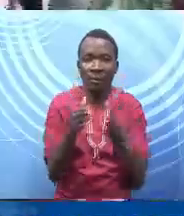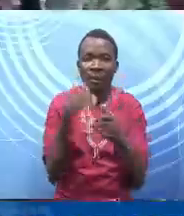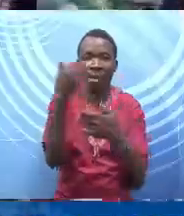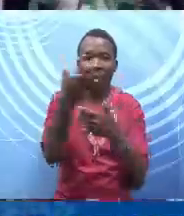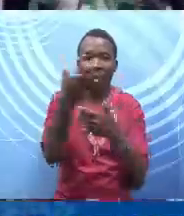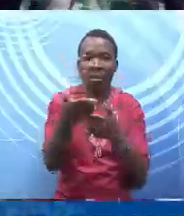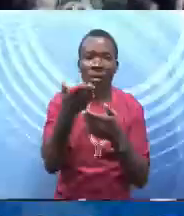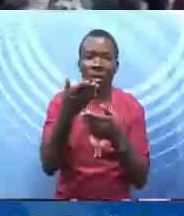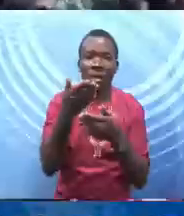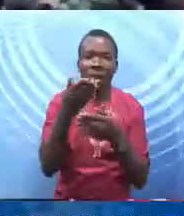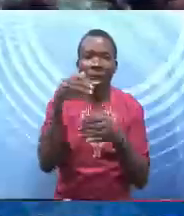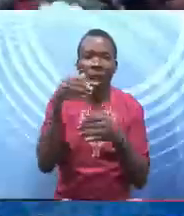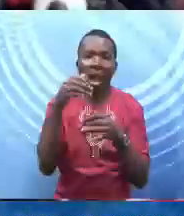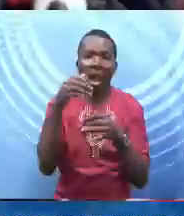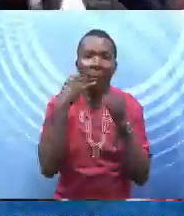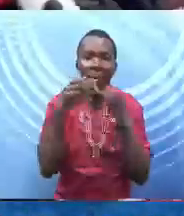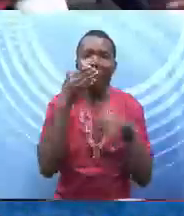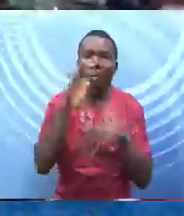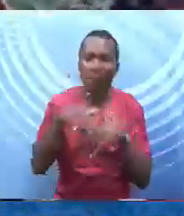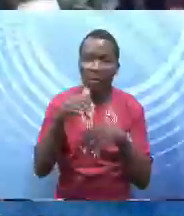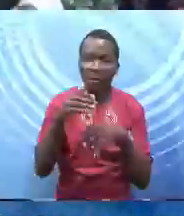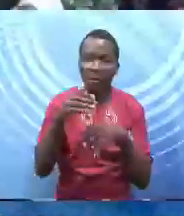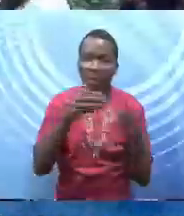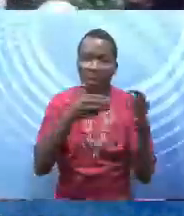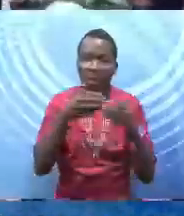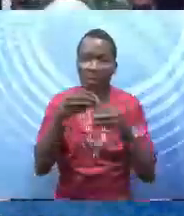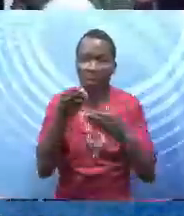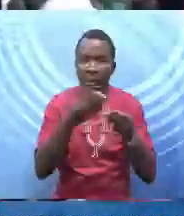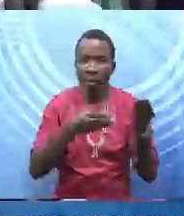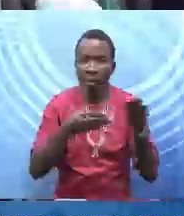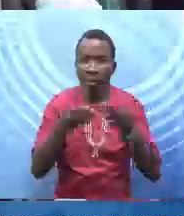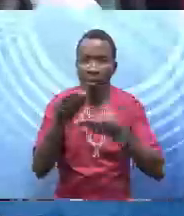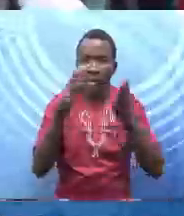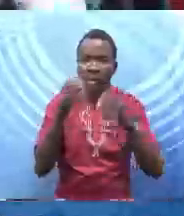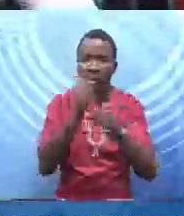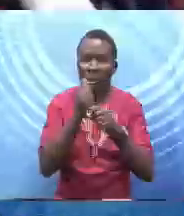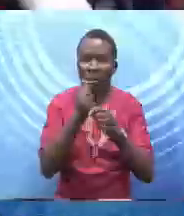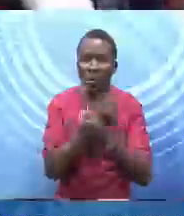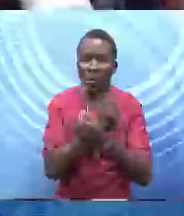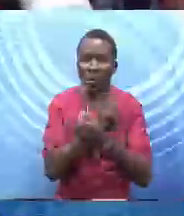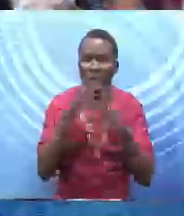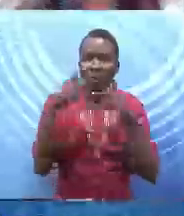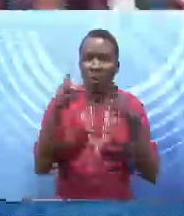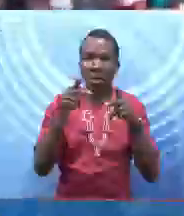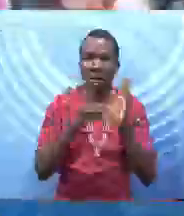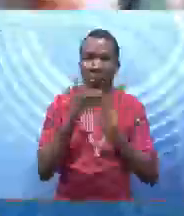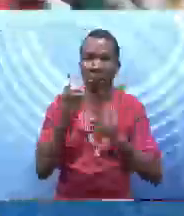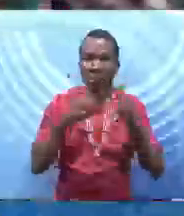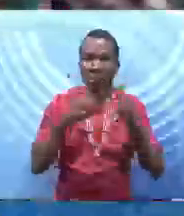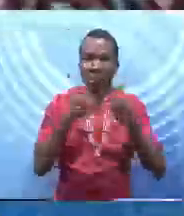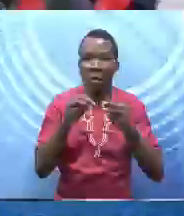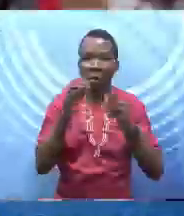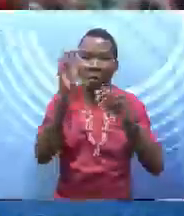Nyuma y'inkuru BTN TV twabagejejeho ya bamwe mu bacuruzi bakoreraga mu isoko ry'inkundamahoro Modern Market bavugaga ko baterwa igihombo